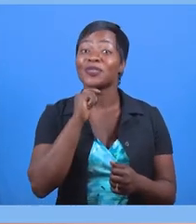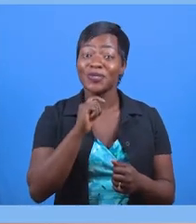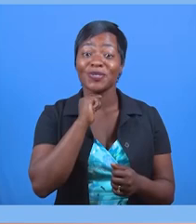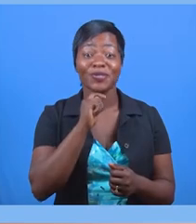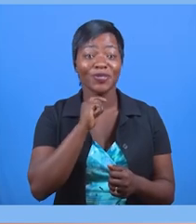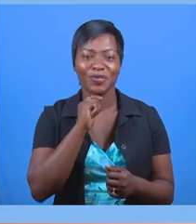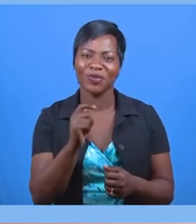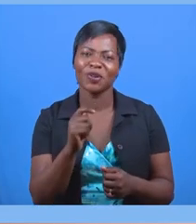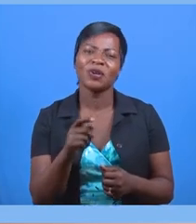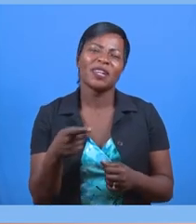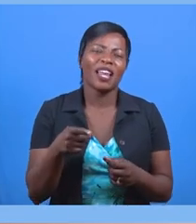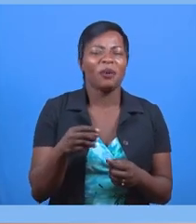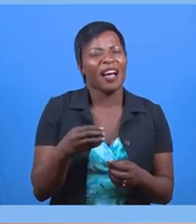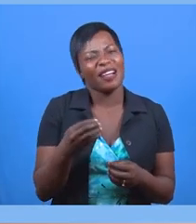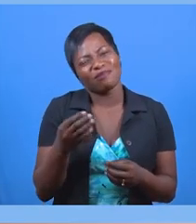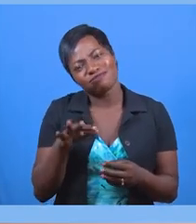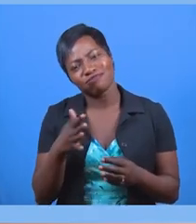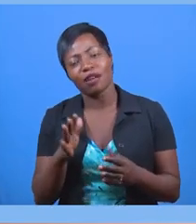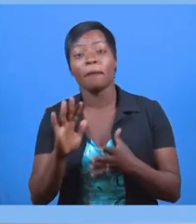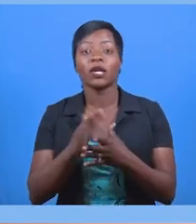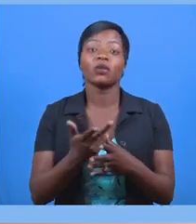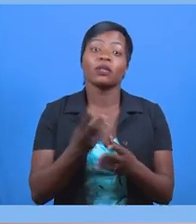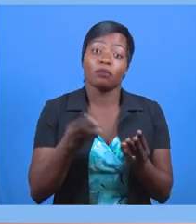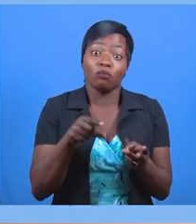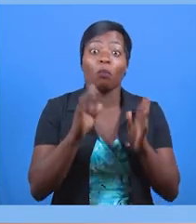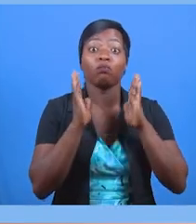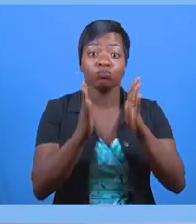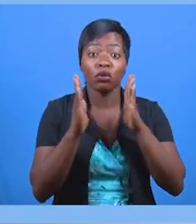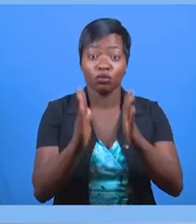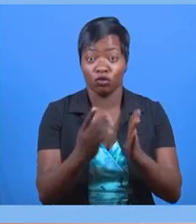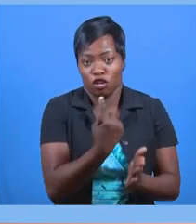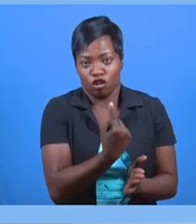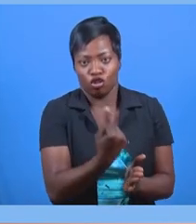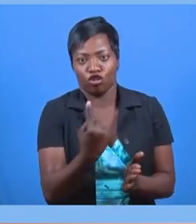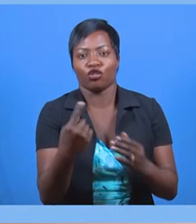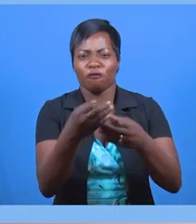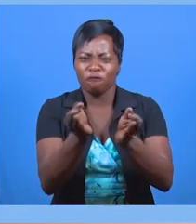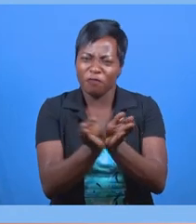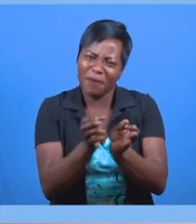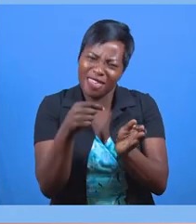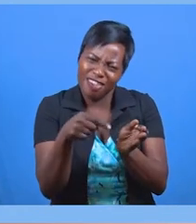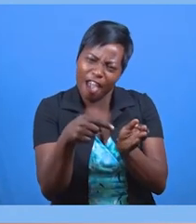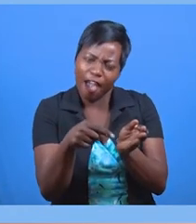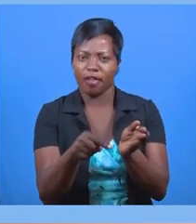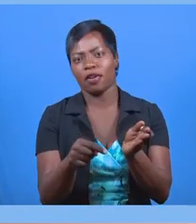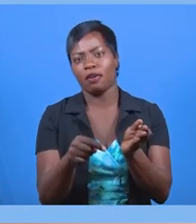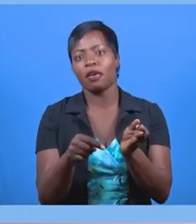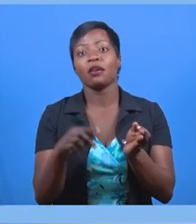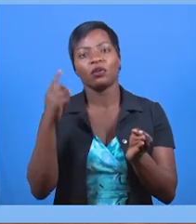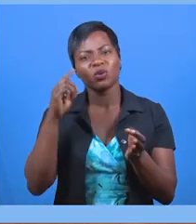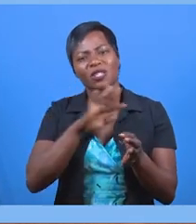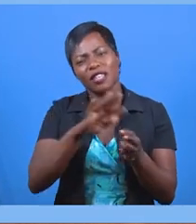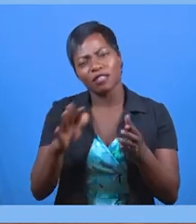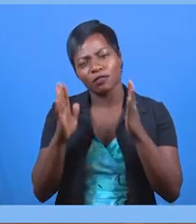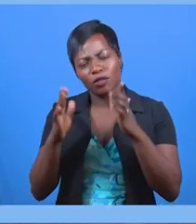hanzi hazvichanyanya nekuti munhu haakungoda kuzvitarisa pari. Doku, ndinoziva kuti munotarira zvikuru mararamiro,